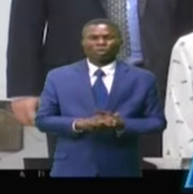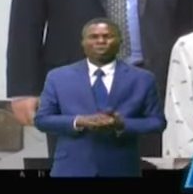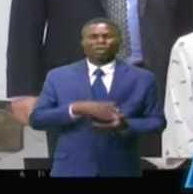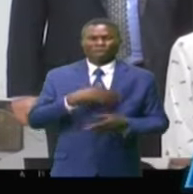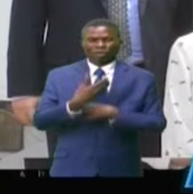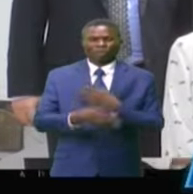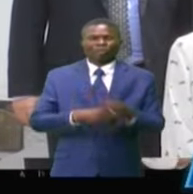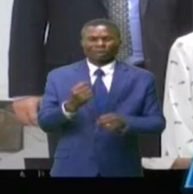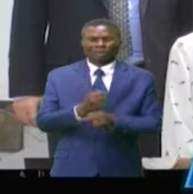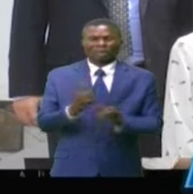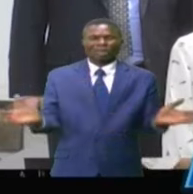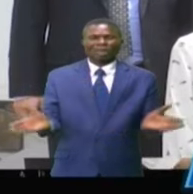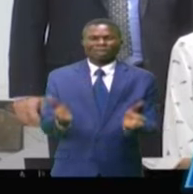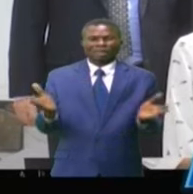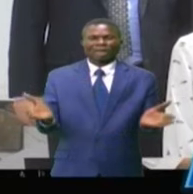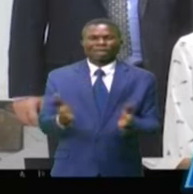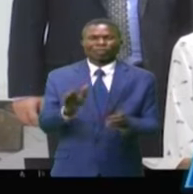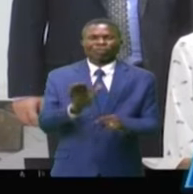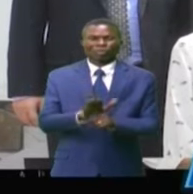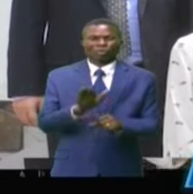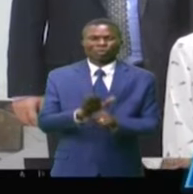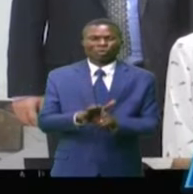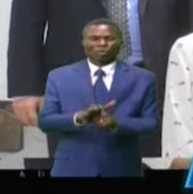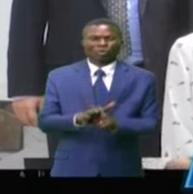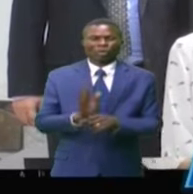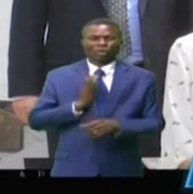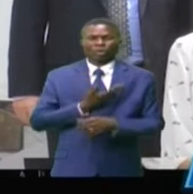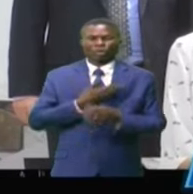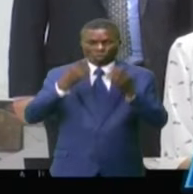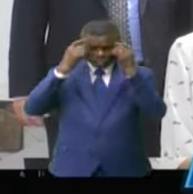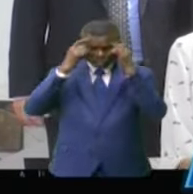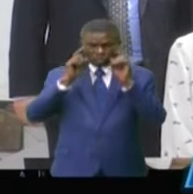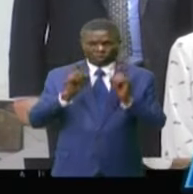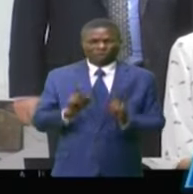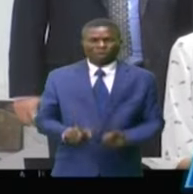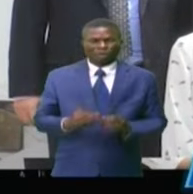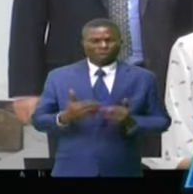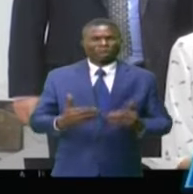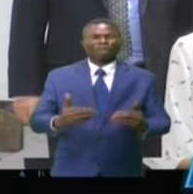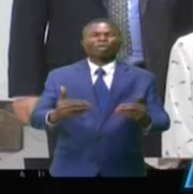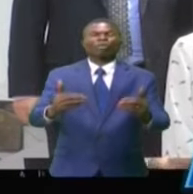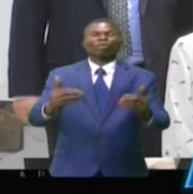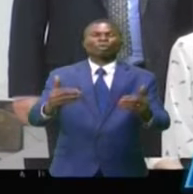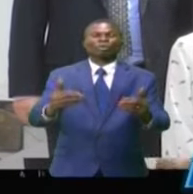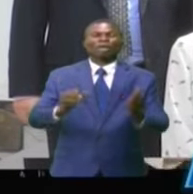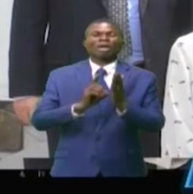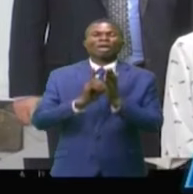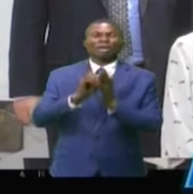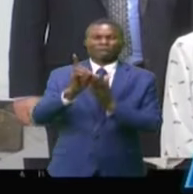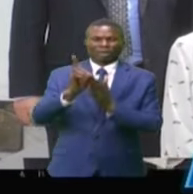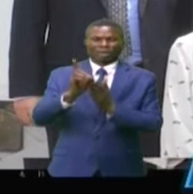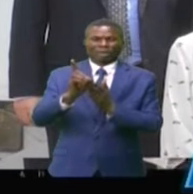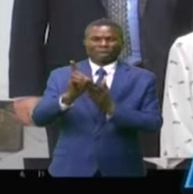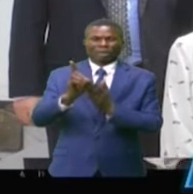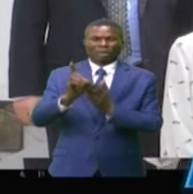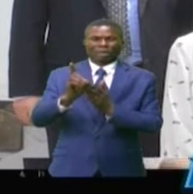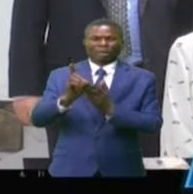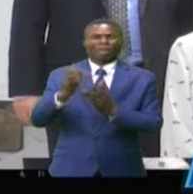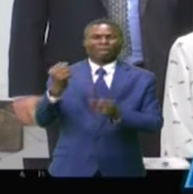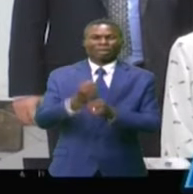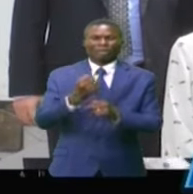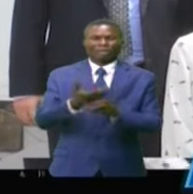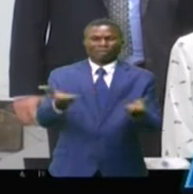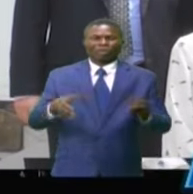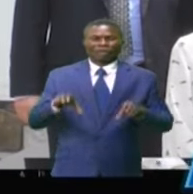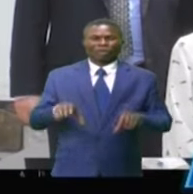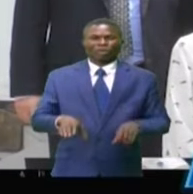Ça nous renforce notre décision de continuer le développement, notre travaux ici au